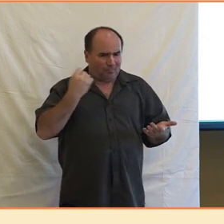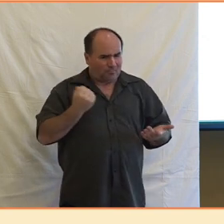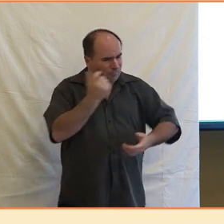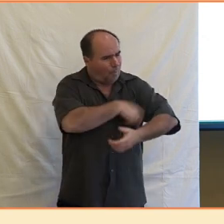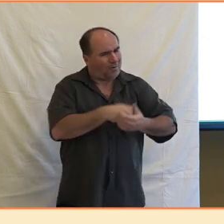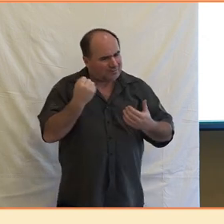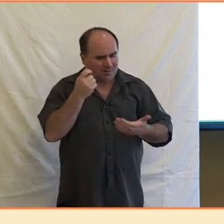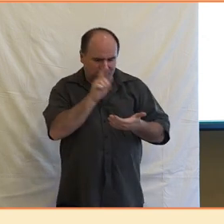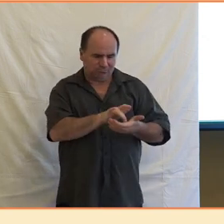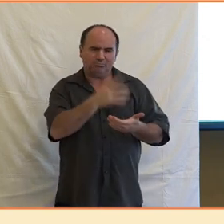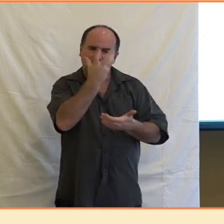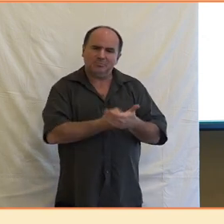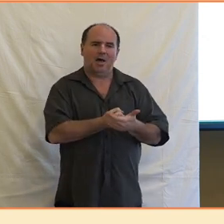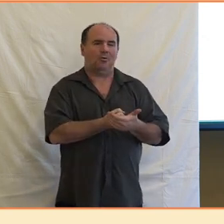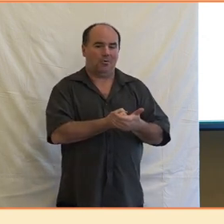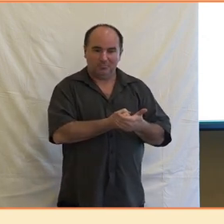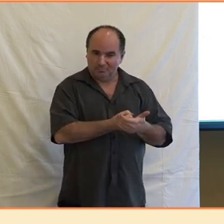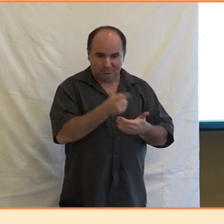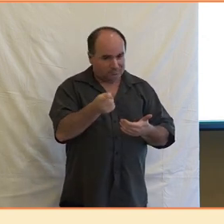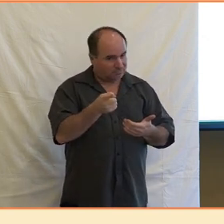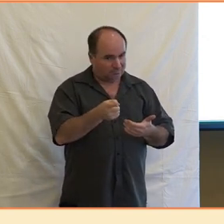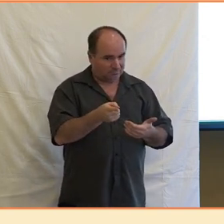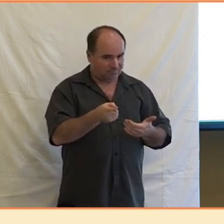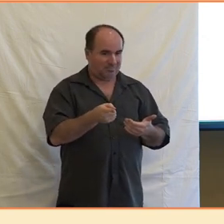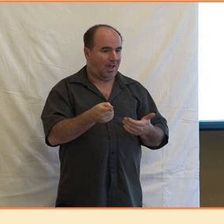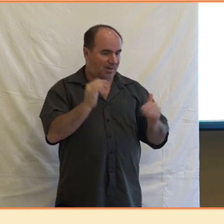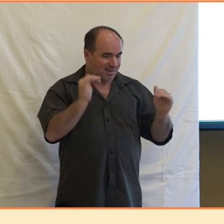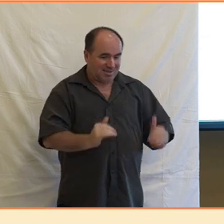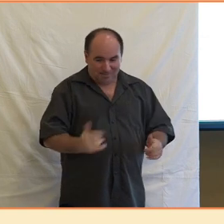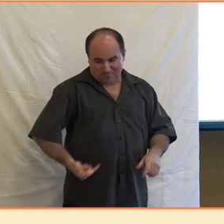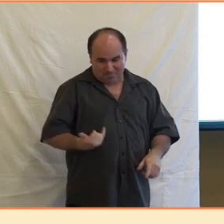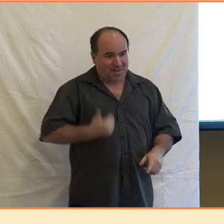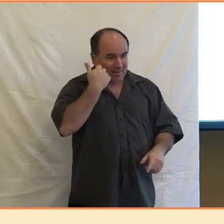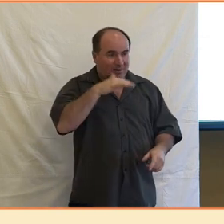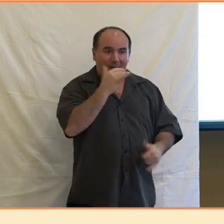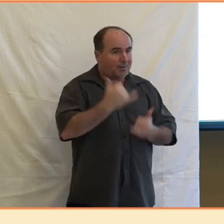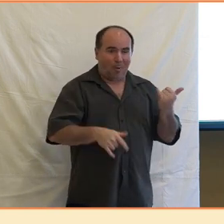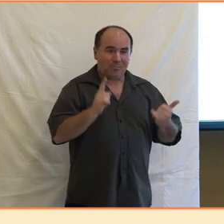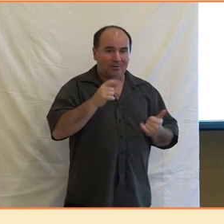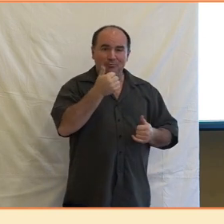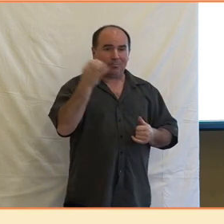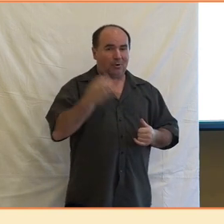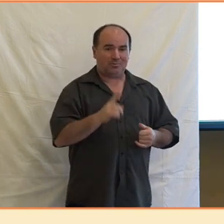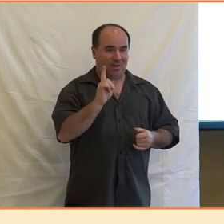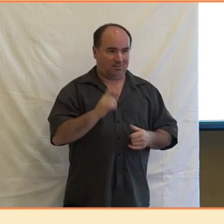telefony fungují, tak opět vidíte, že to rozhodně ani v těch nízkých věkových skupinách není 100%.